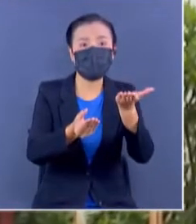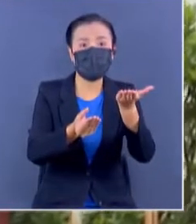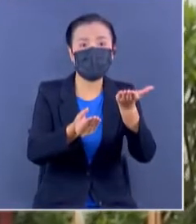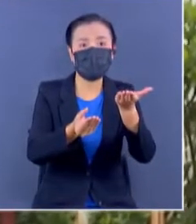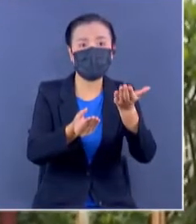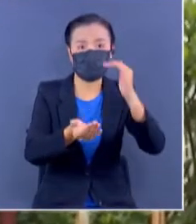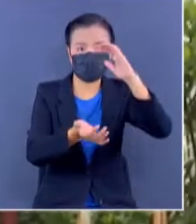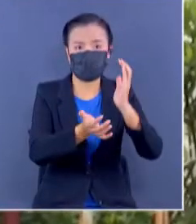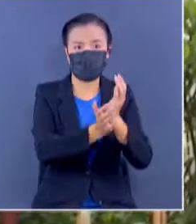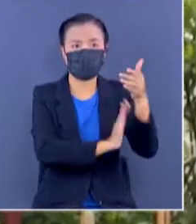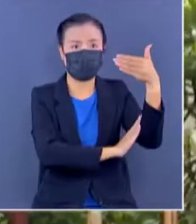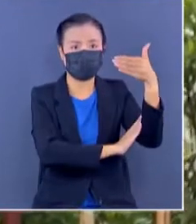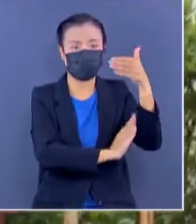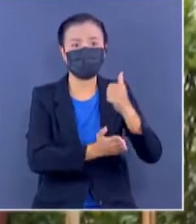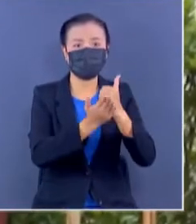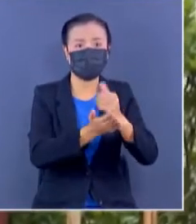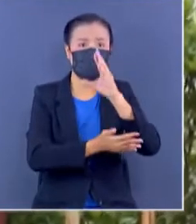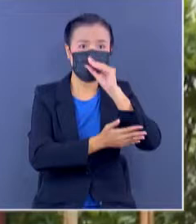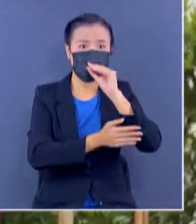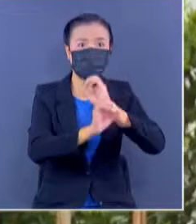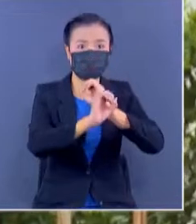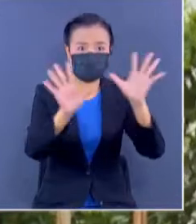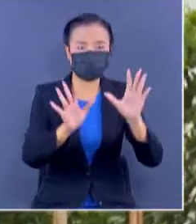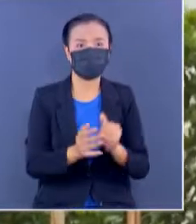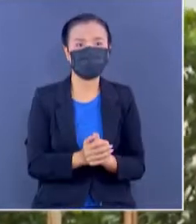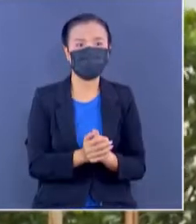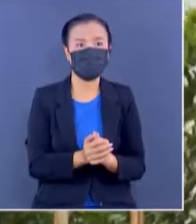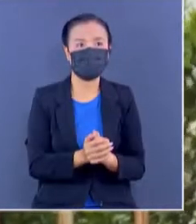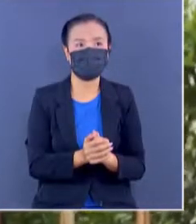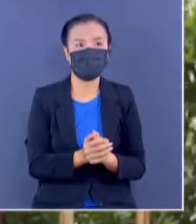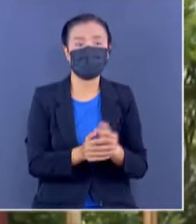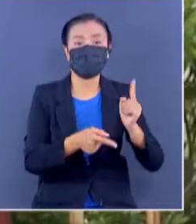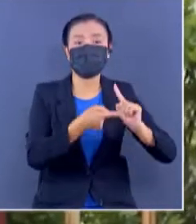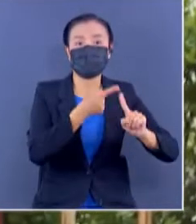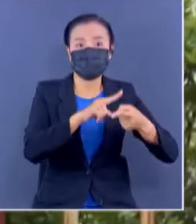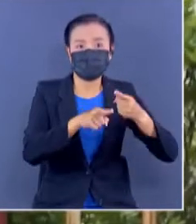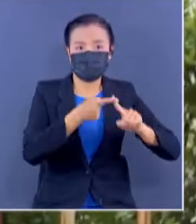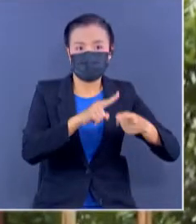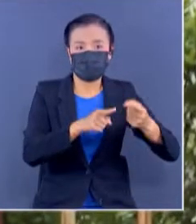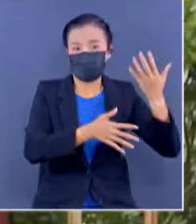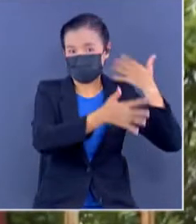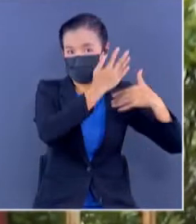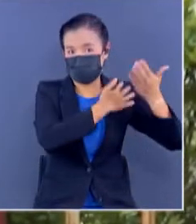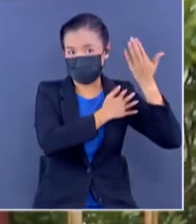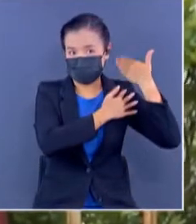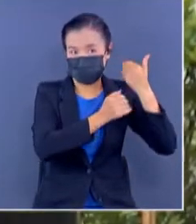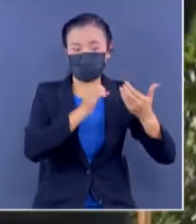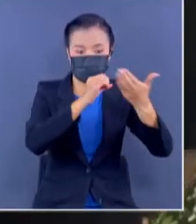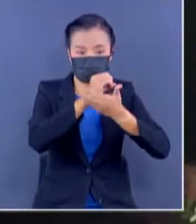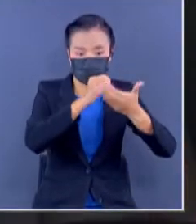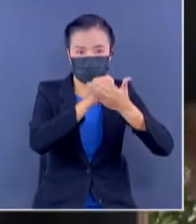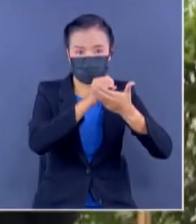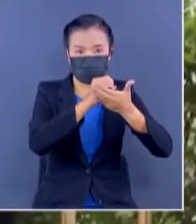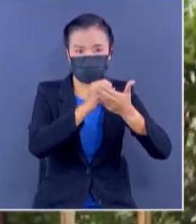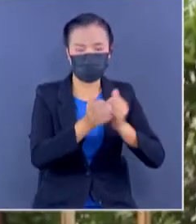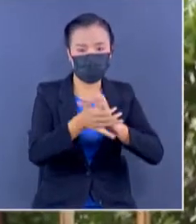ทางสำนักงานตำรวจแห่งชาติและพูดชัดเจนนะคะบอกว่าครูแดนเนี่ยถูกเพื่อนที่มีประวัติเกี่ยวข้องกับยาเสพติดหล